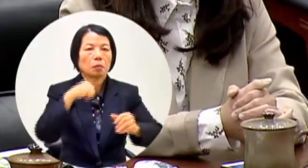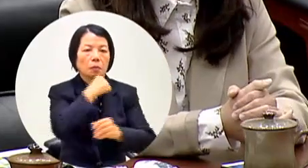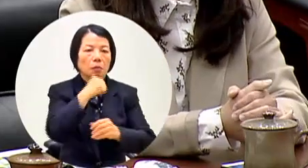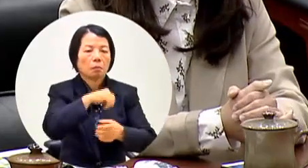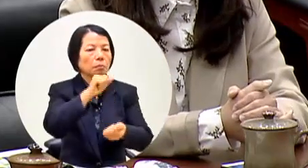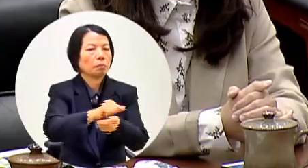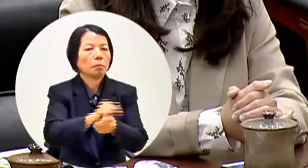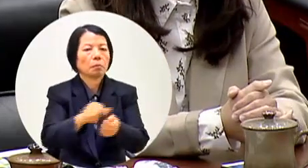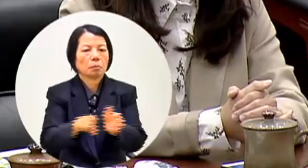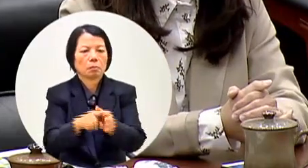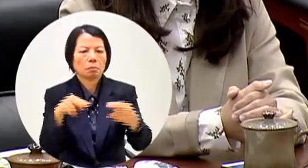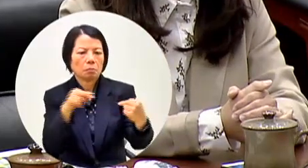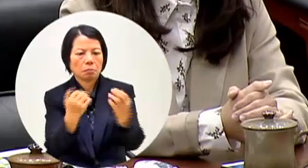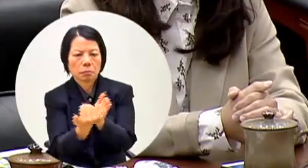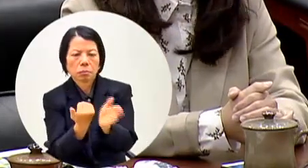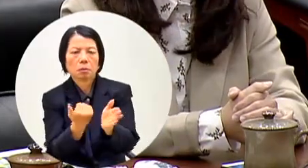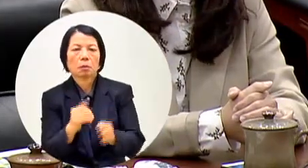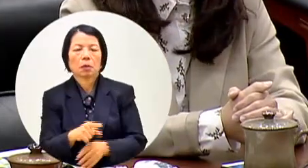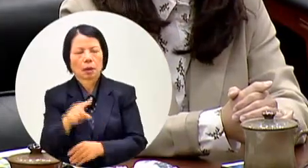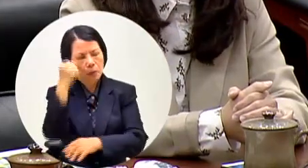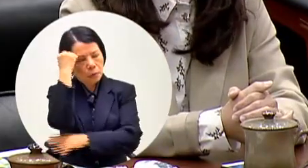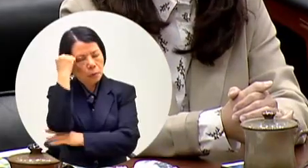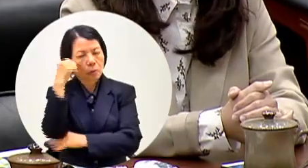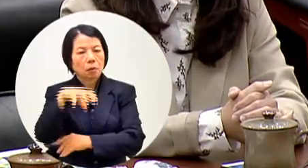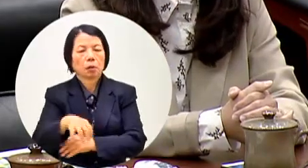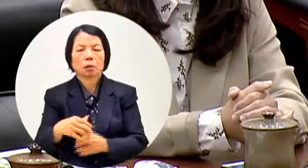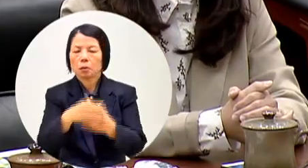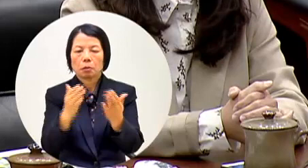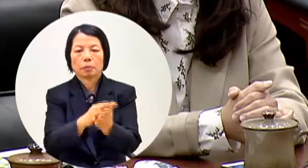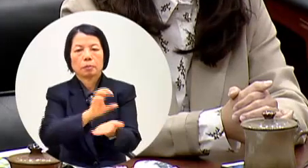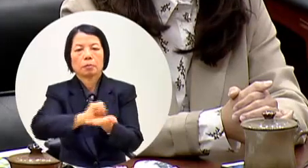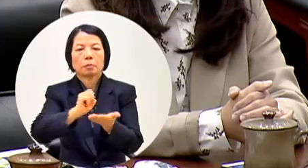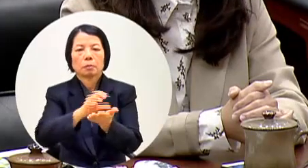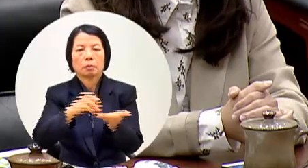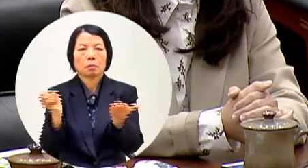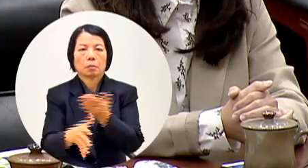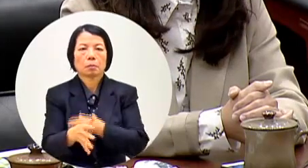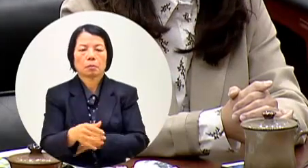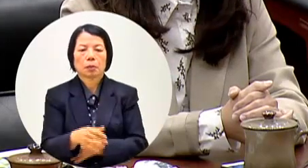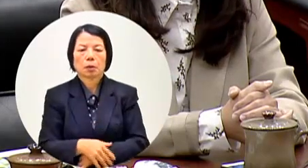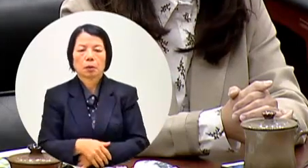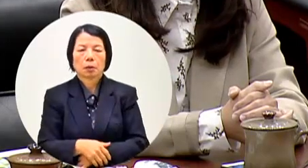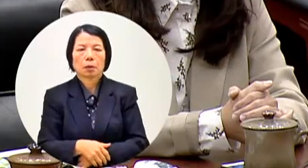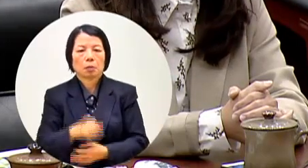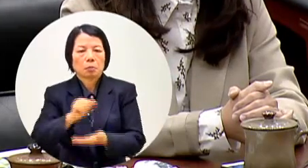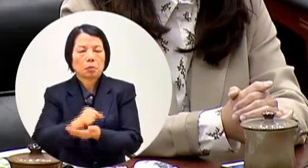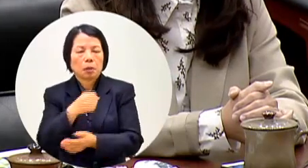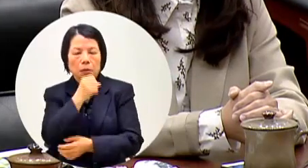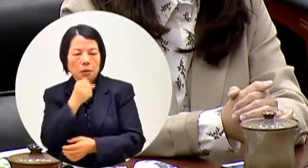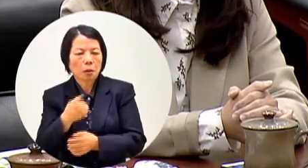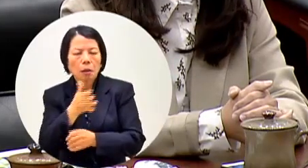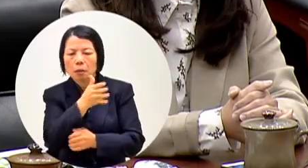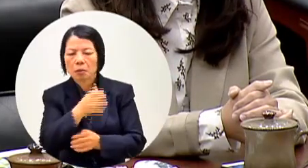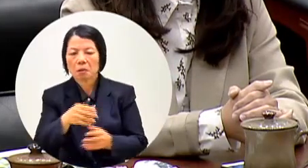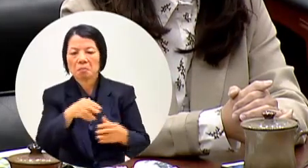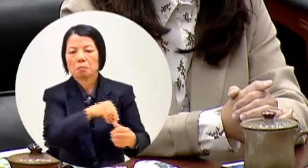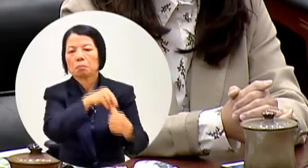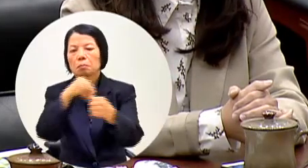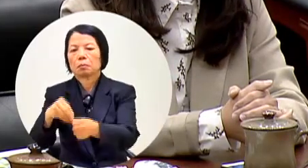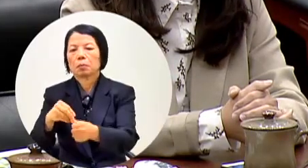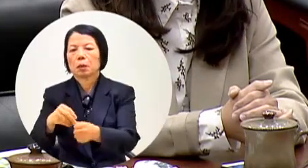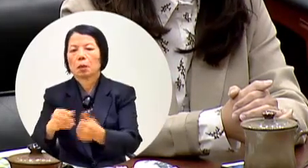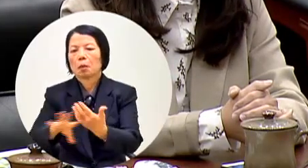个在住宿的部分就被取消了，那记者就被安排到去其他的行程做采